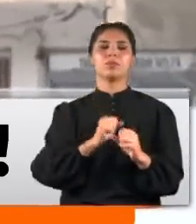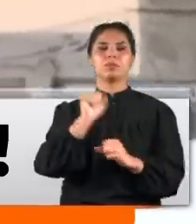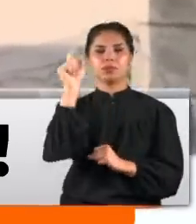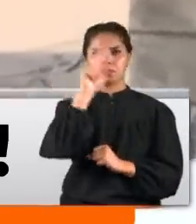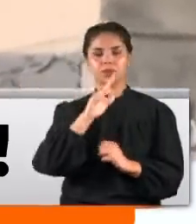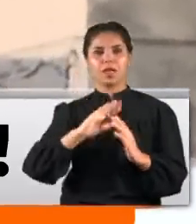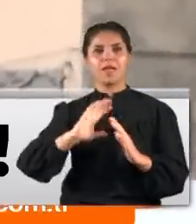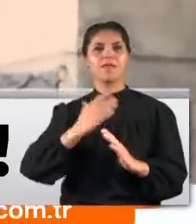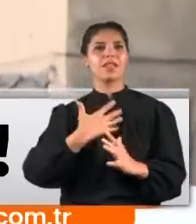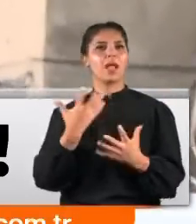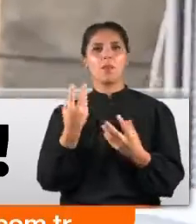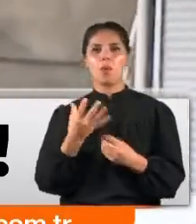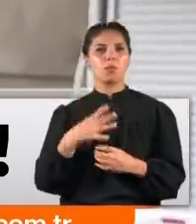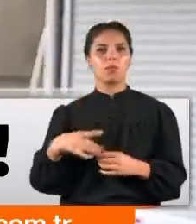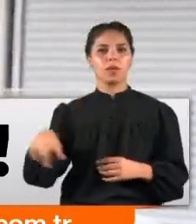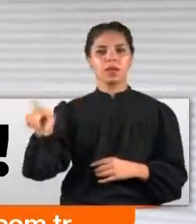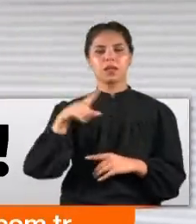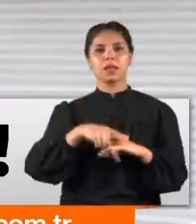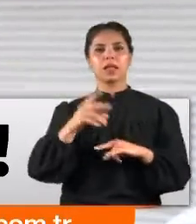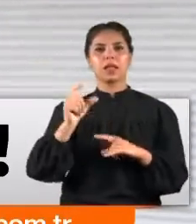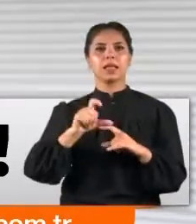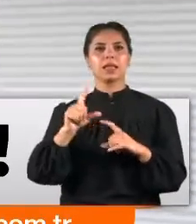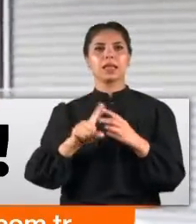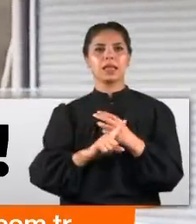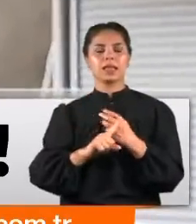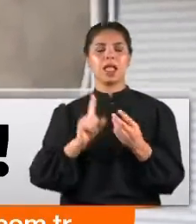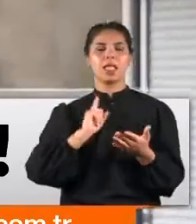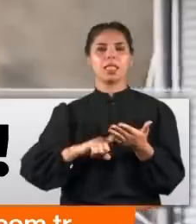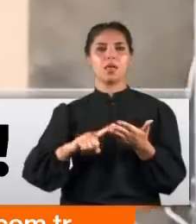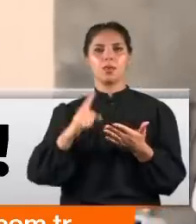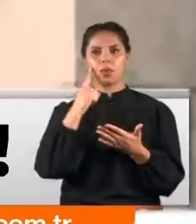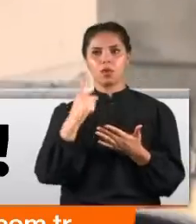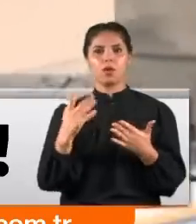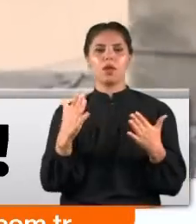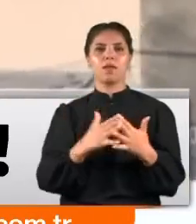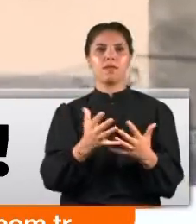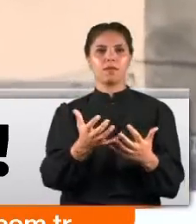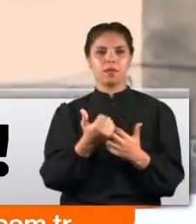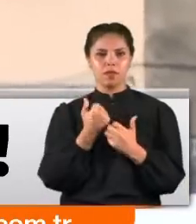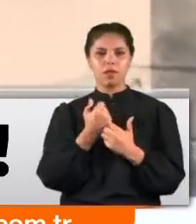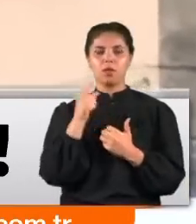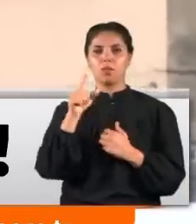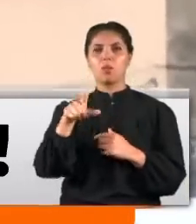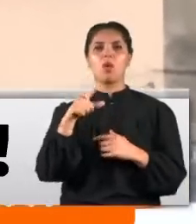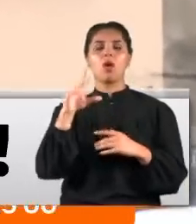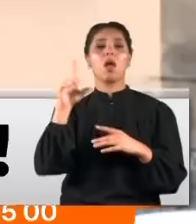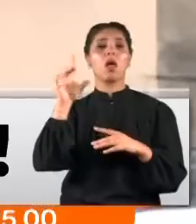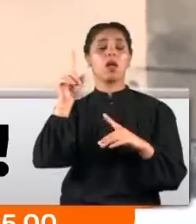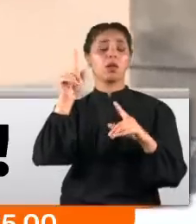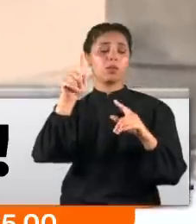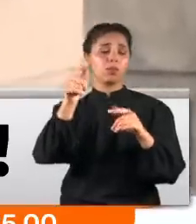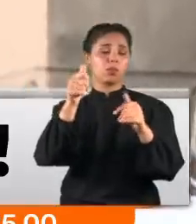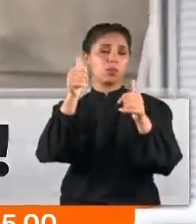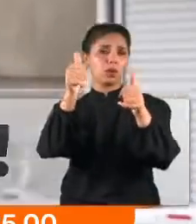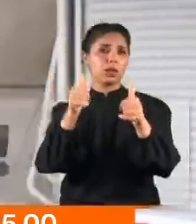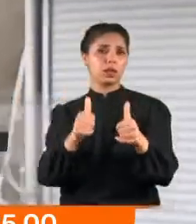birlikte ev sahibi olmak isteyenler hisse tapulu konut satın alıyor. Öyle ki emlak sitelerinde bu tarz ilanlarsa fazlasıyla var.